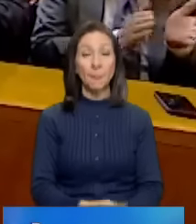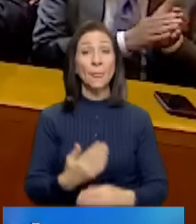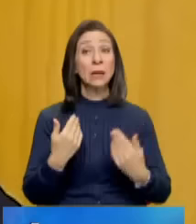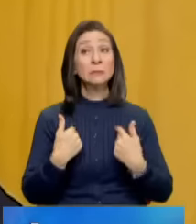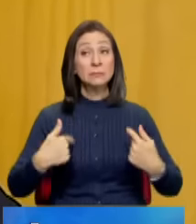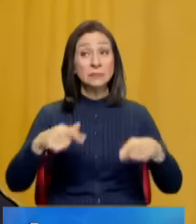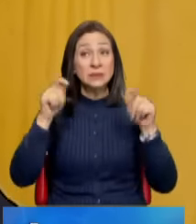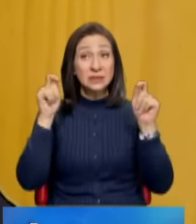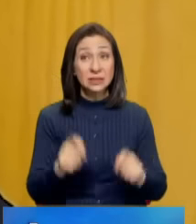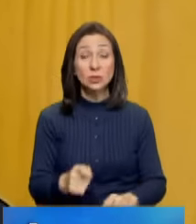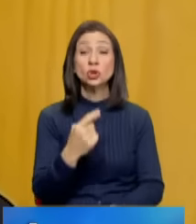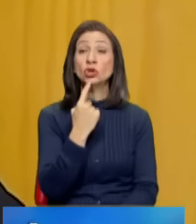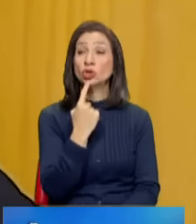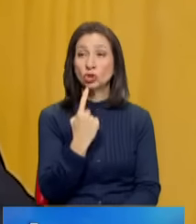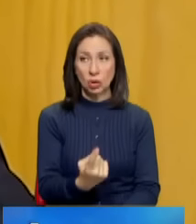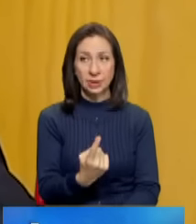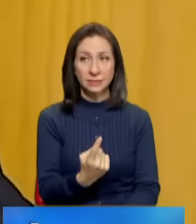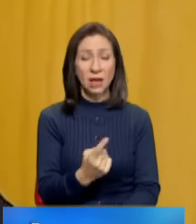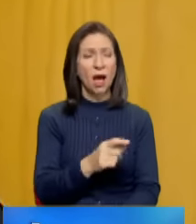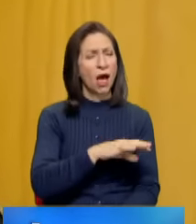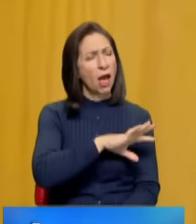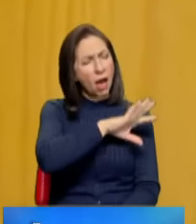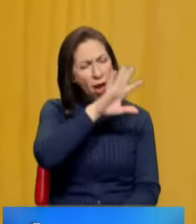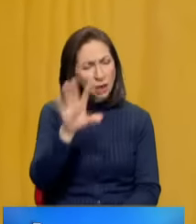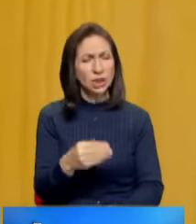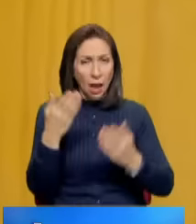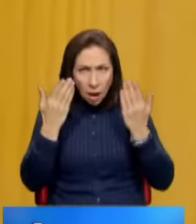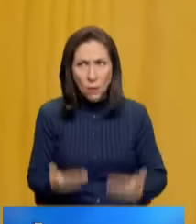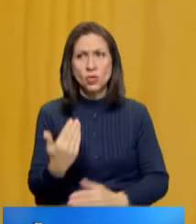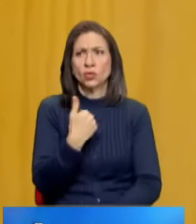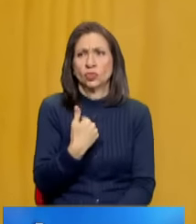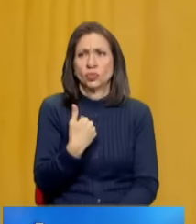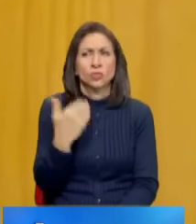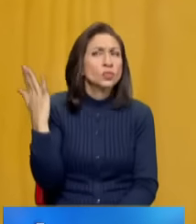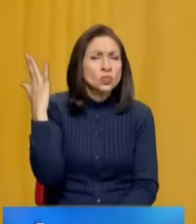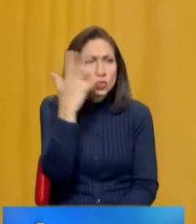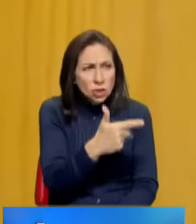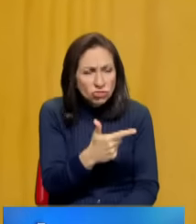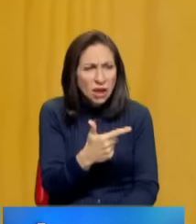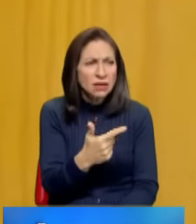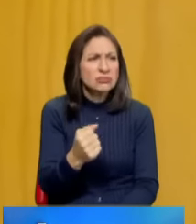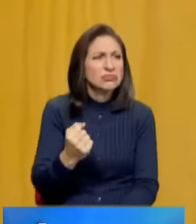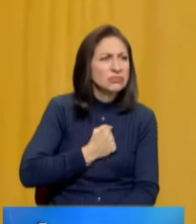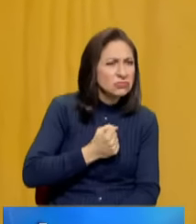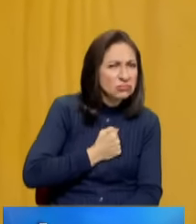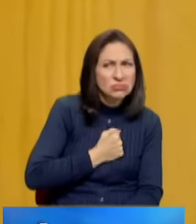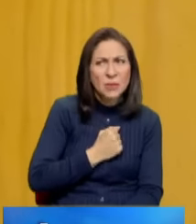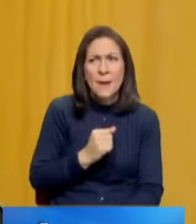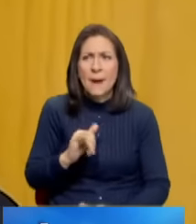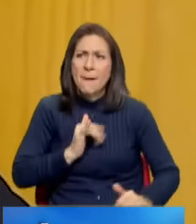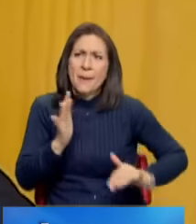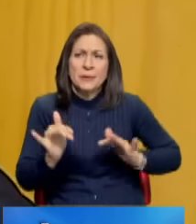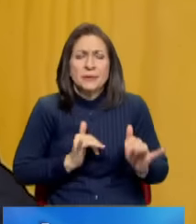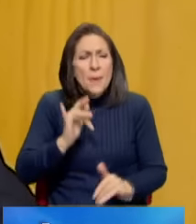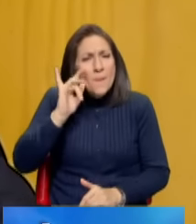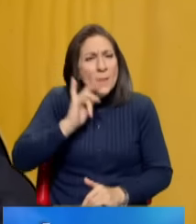Yaptığımız ve söylediğimiz her şeyin arkasındayız. Utanacak, sıkılacak ve